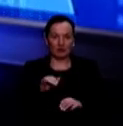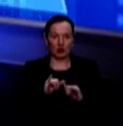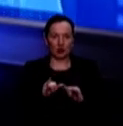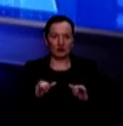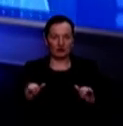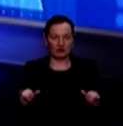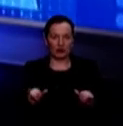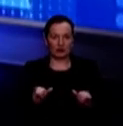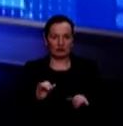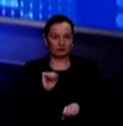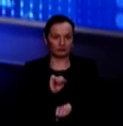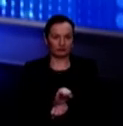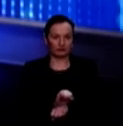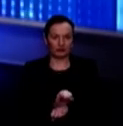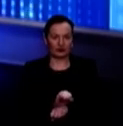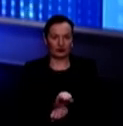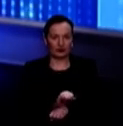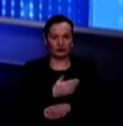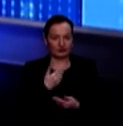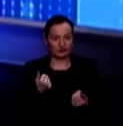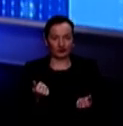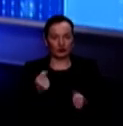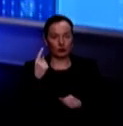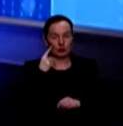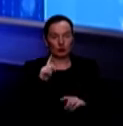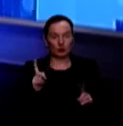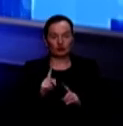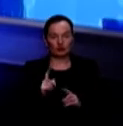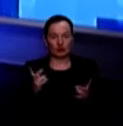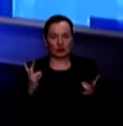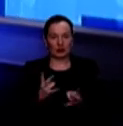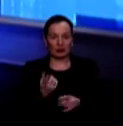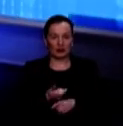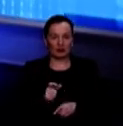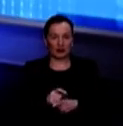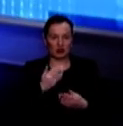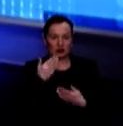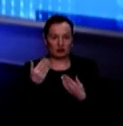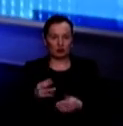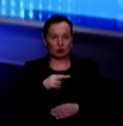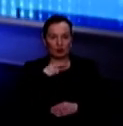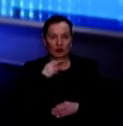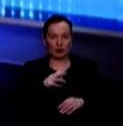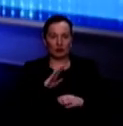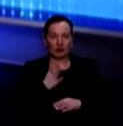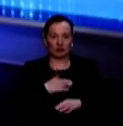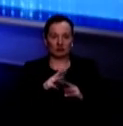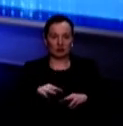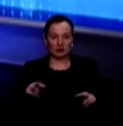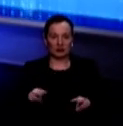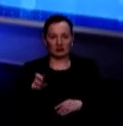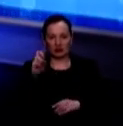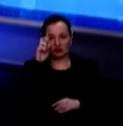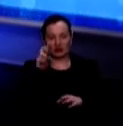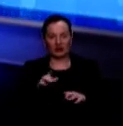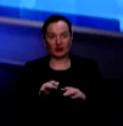І я все-таки думаю, що це треба більше звернути увагу наших міністерств і державних діячів на